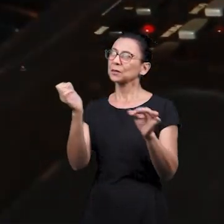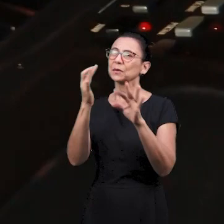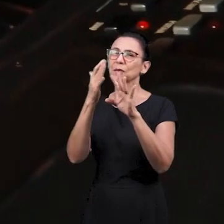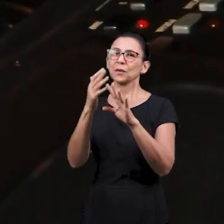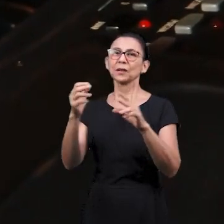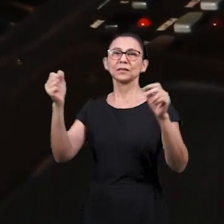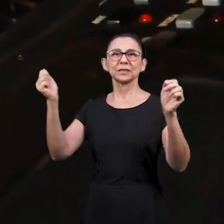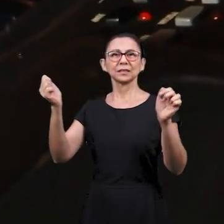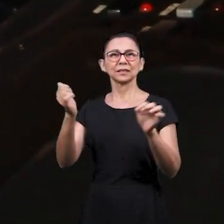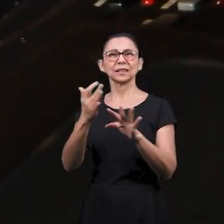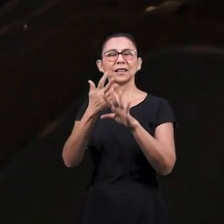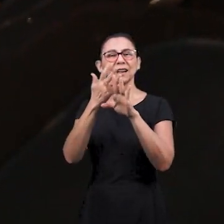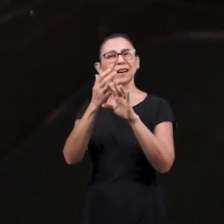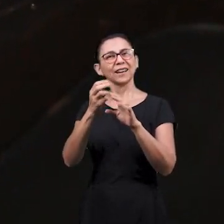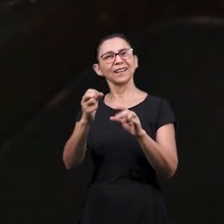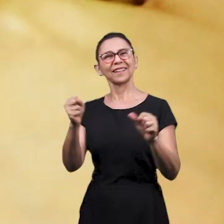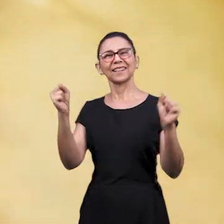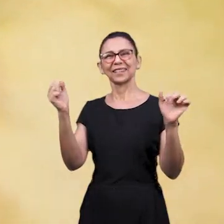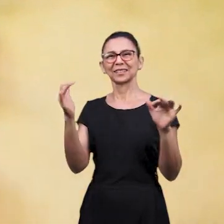прославлять Его имя.